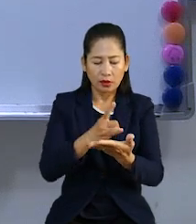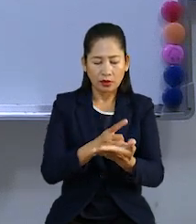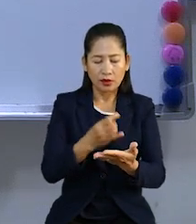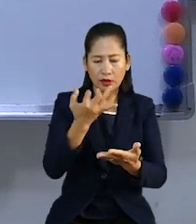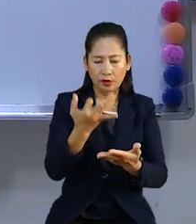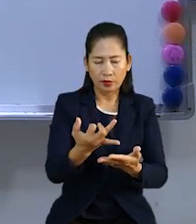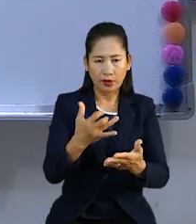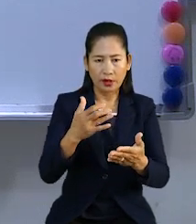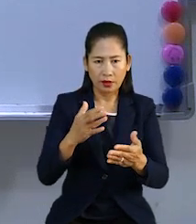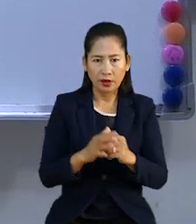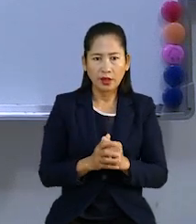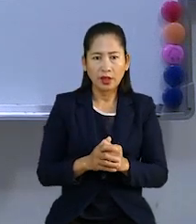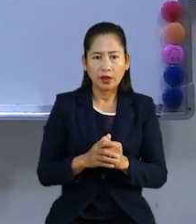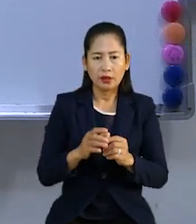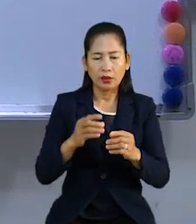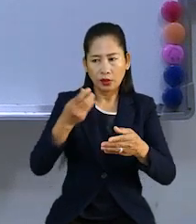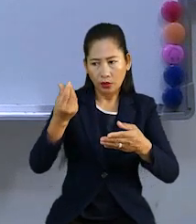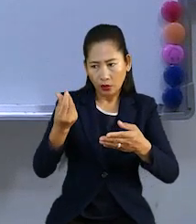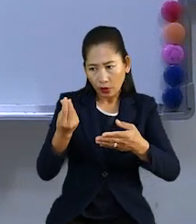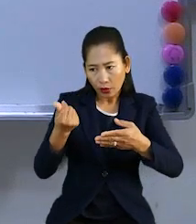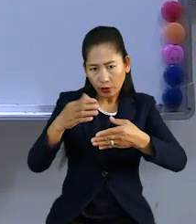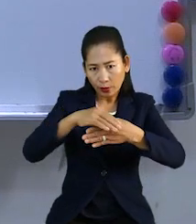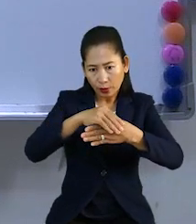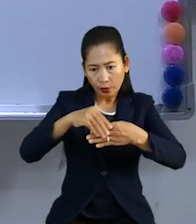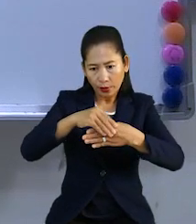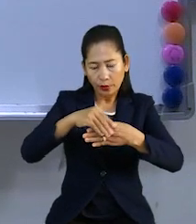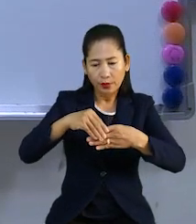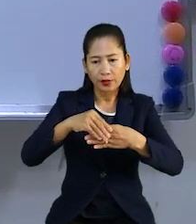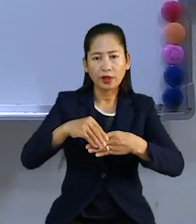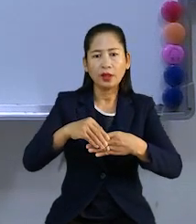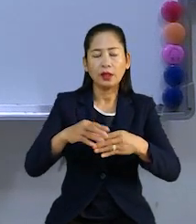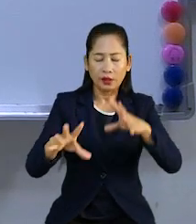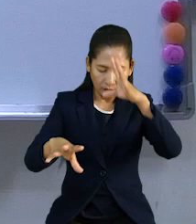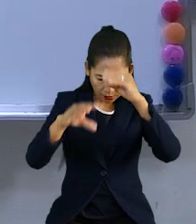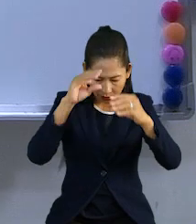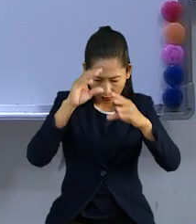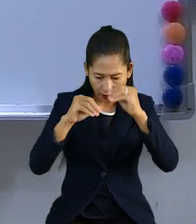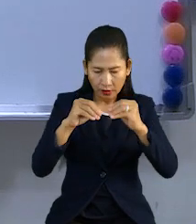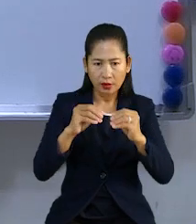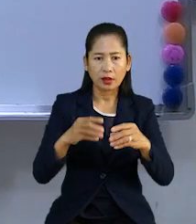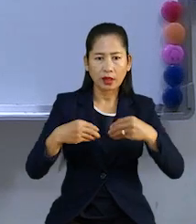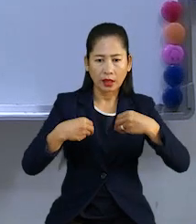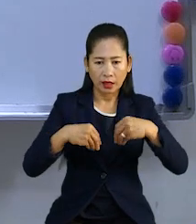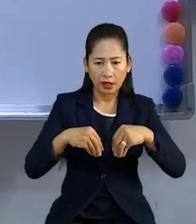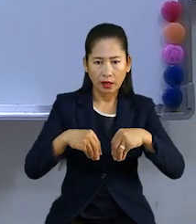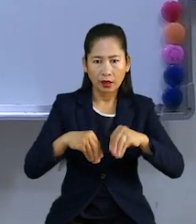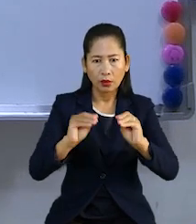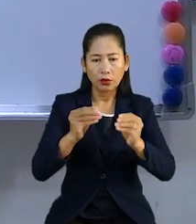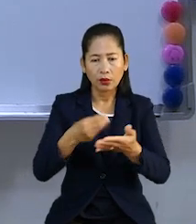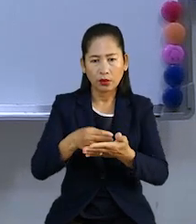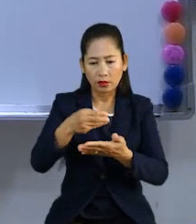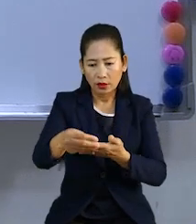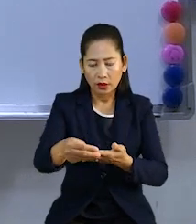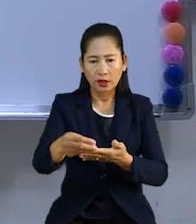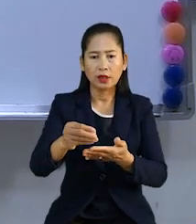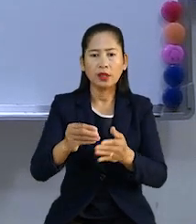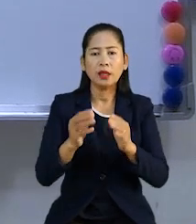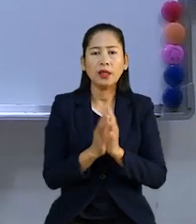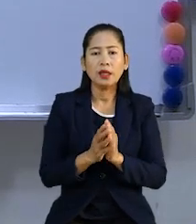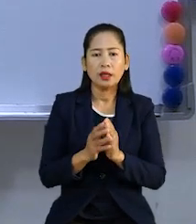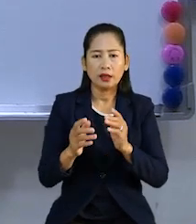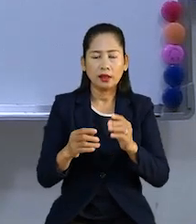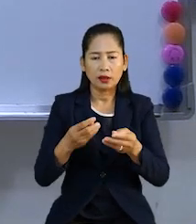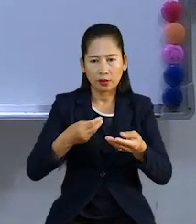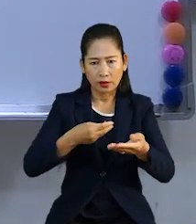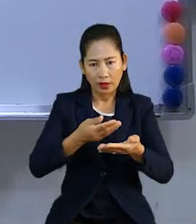tì bằng phì rồi bỏ dương cư rụp bay và thậu chà dương nâng sắc xa từ lưu ca lúa tính nâng ca